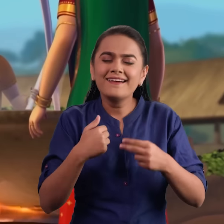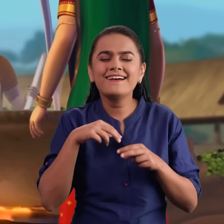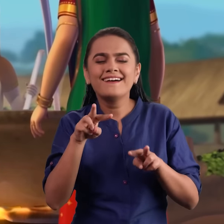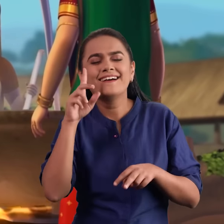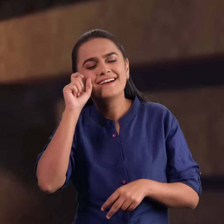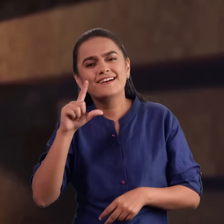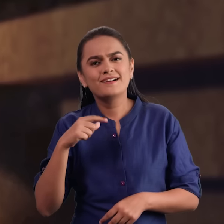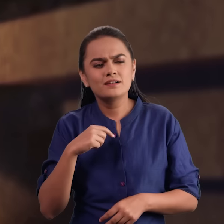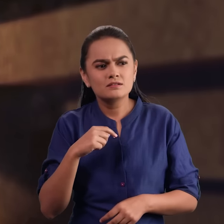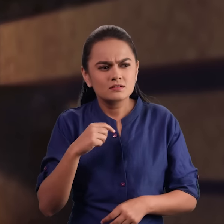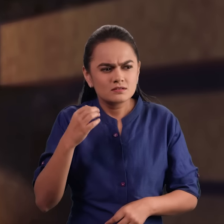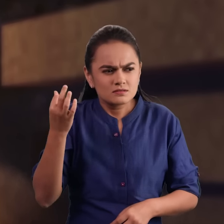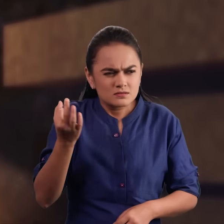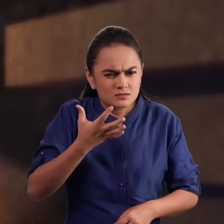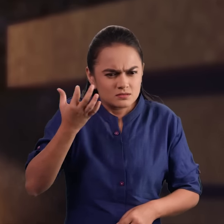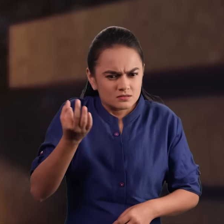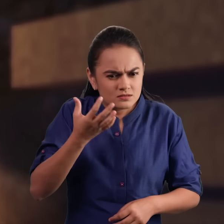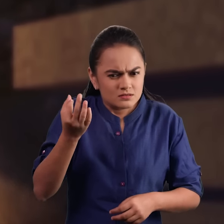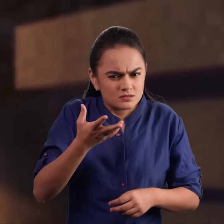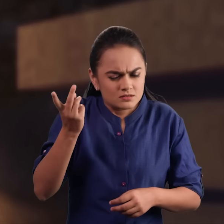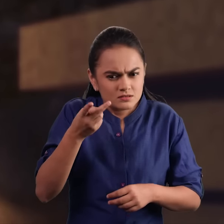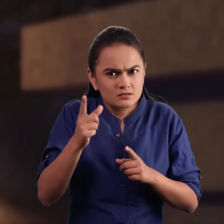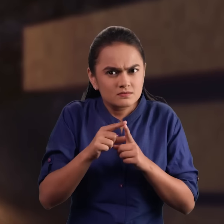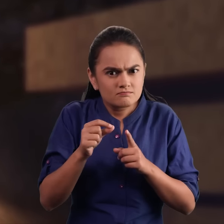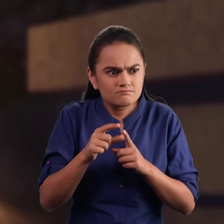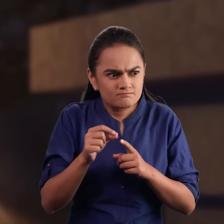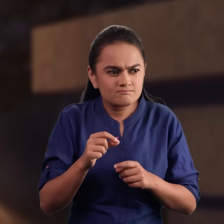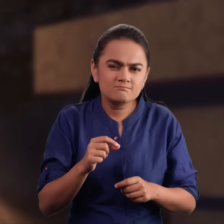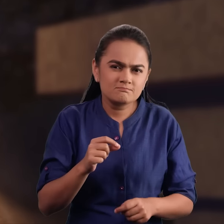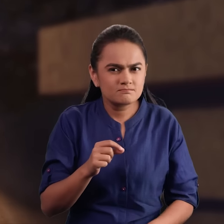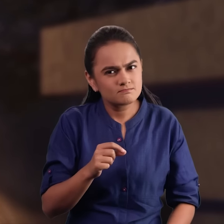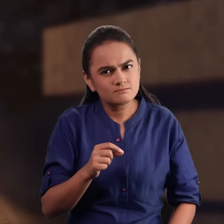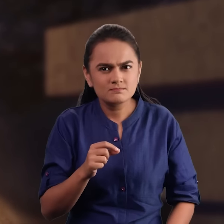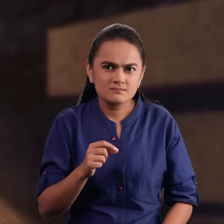आनंद आता है। नए नए कारनामे?